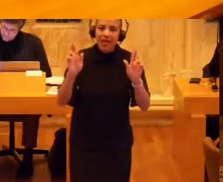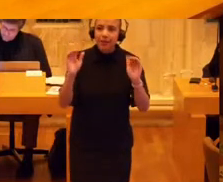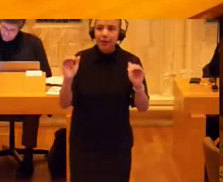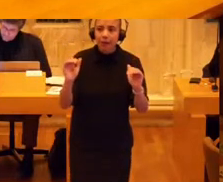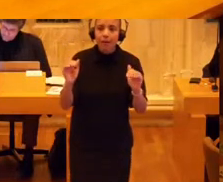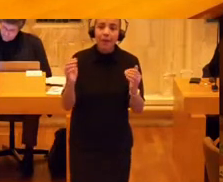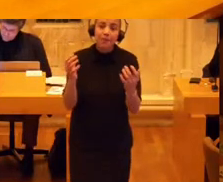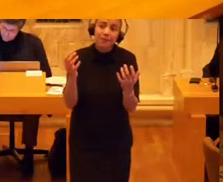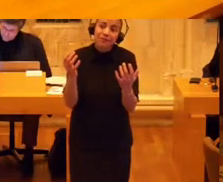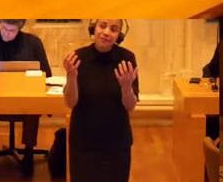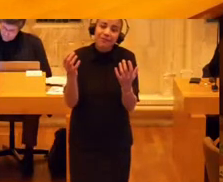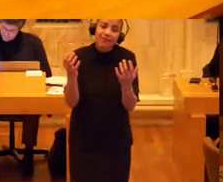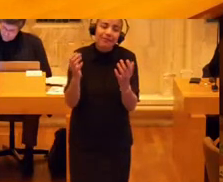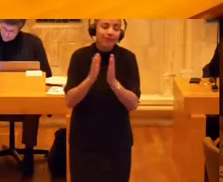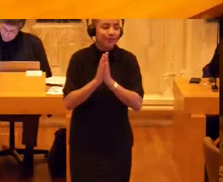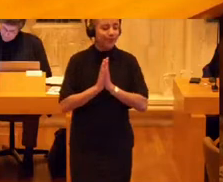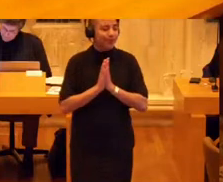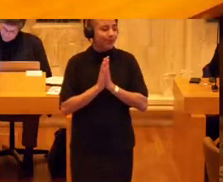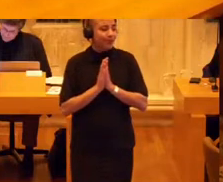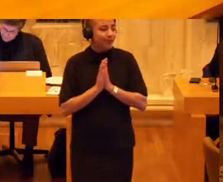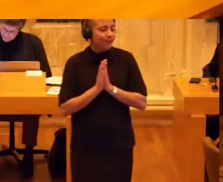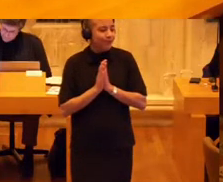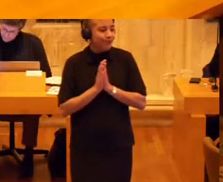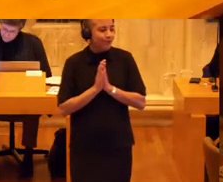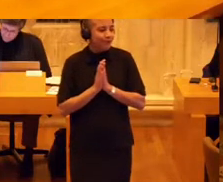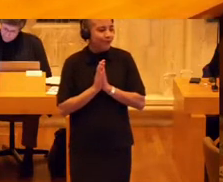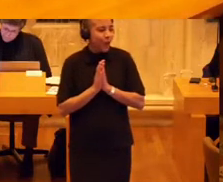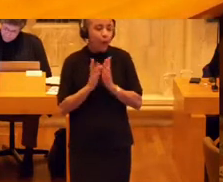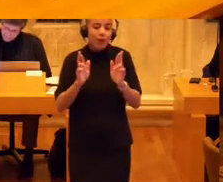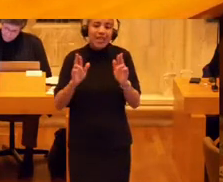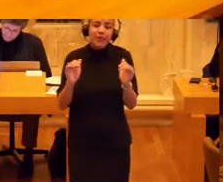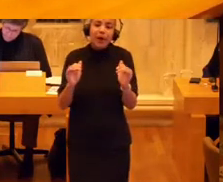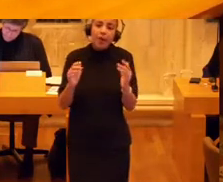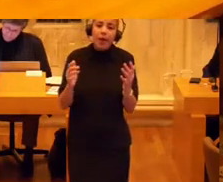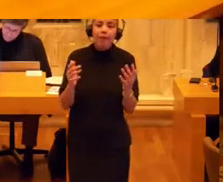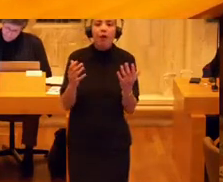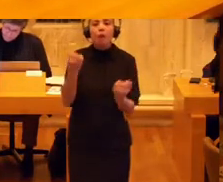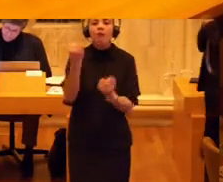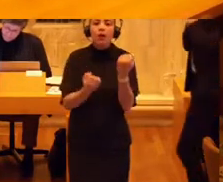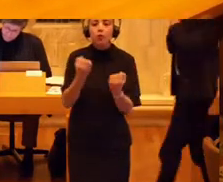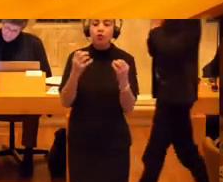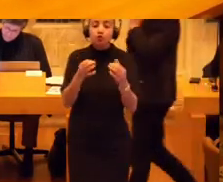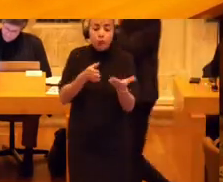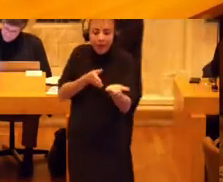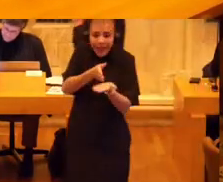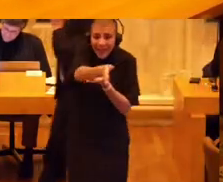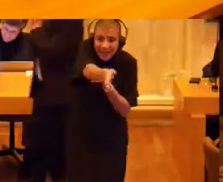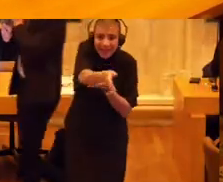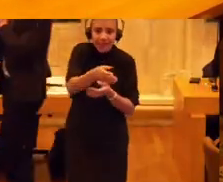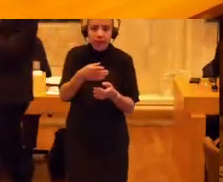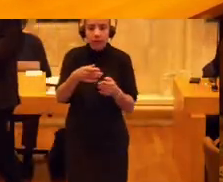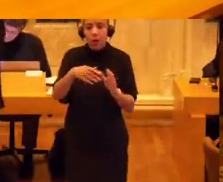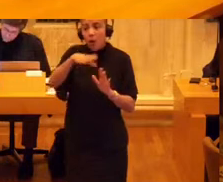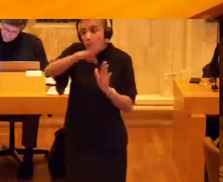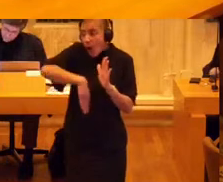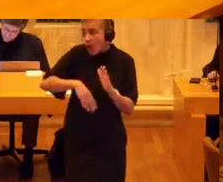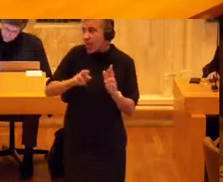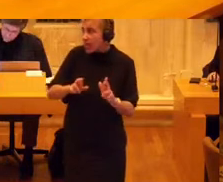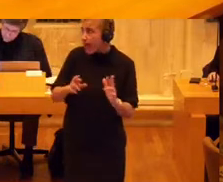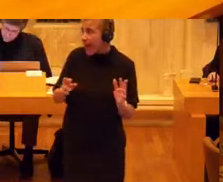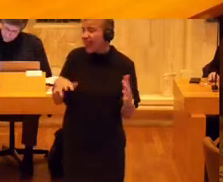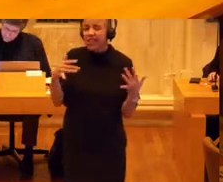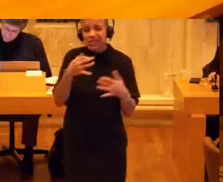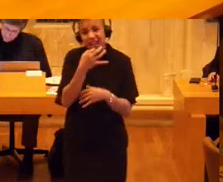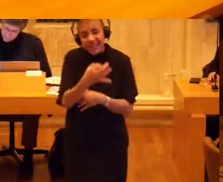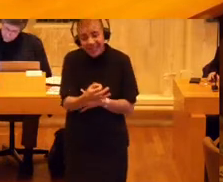moins de trafic de transit. Enfin, on a déjà parlé de cette statistique où... les deux tiers des gens